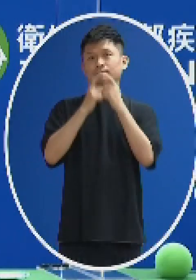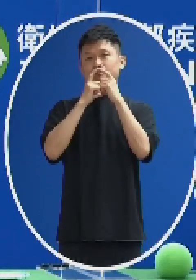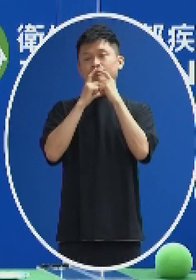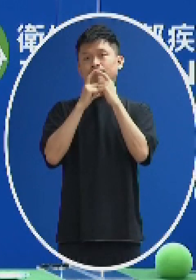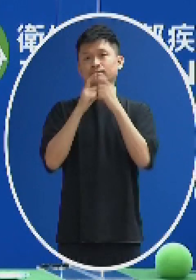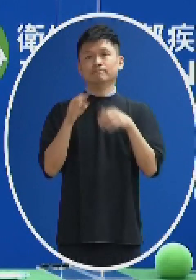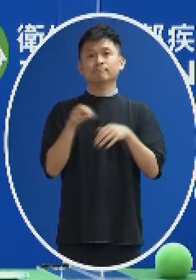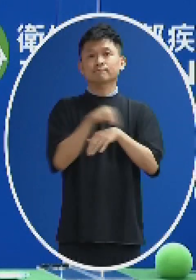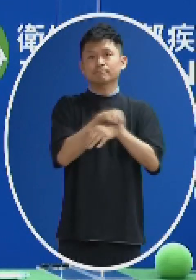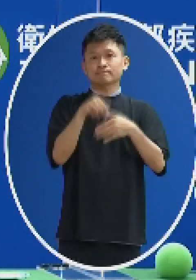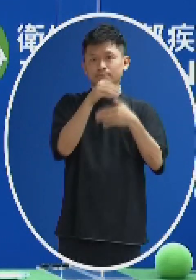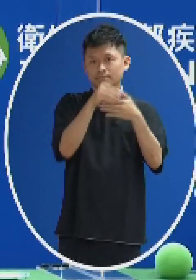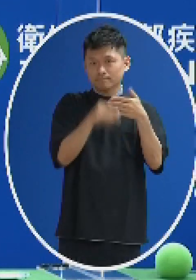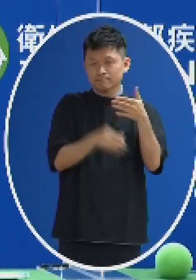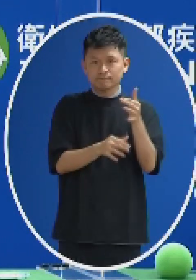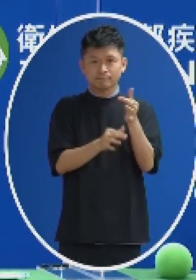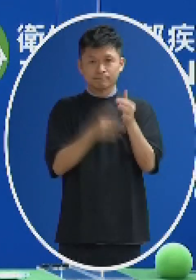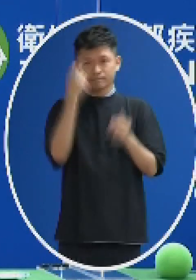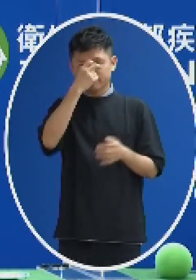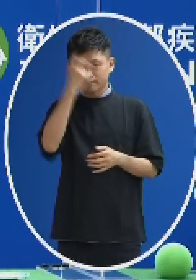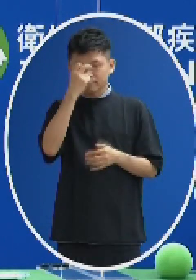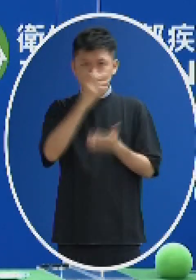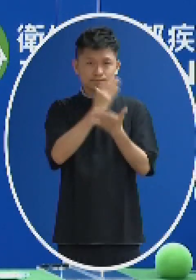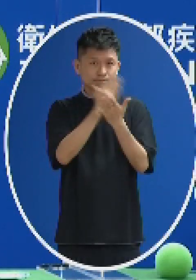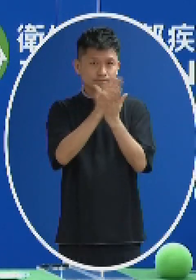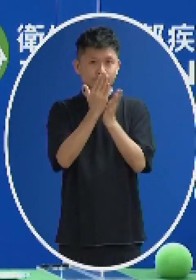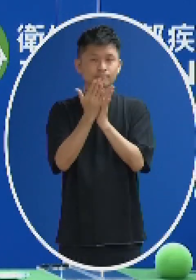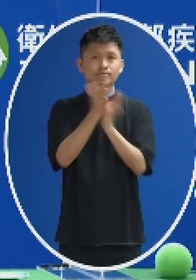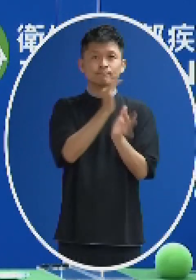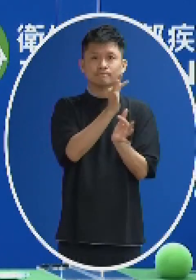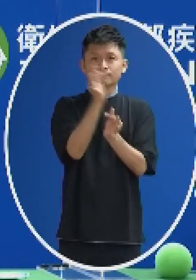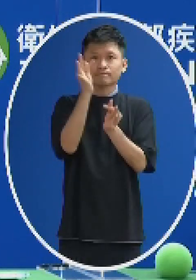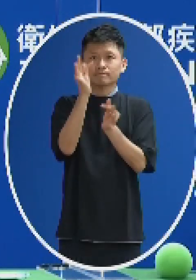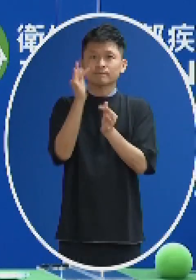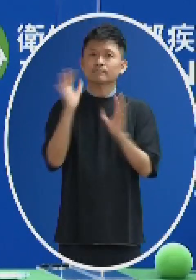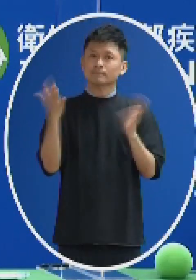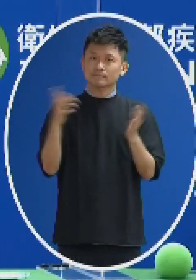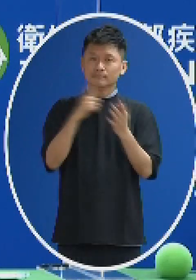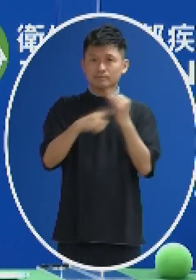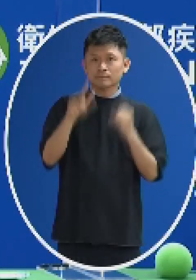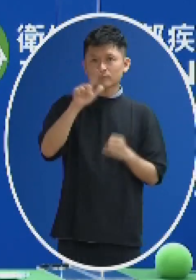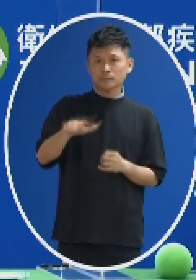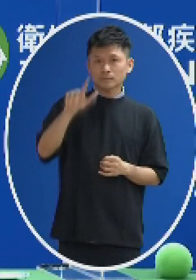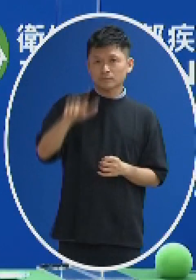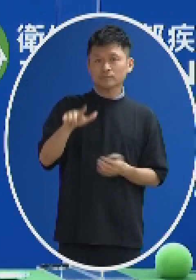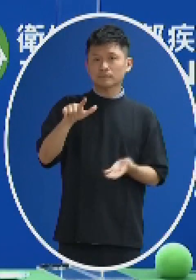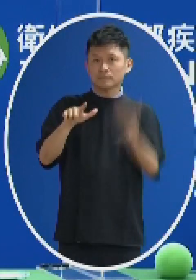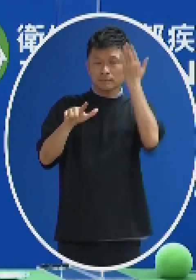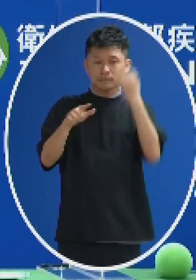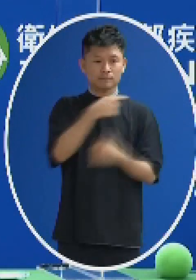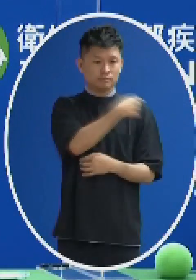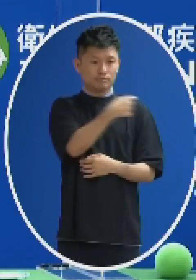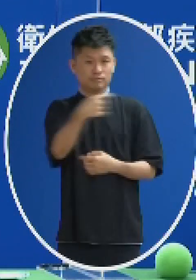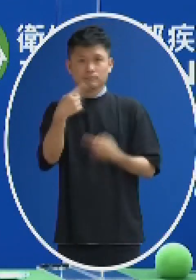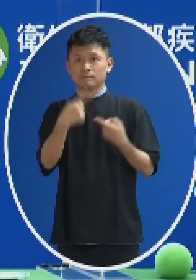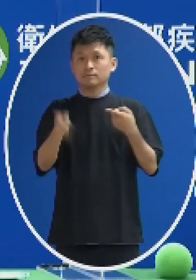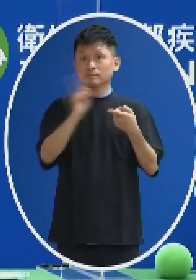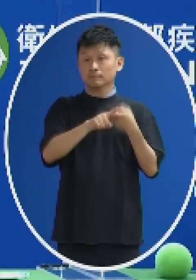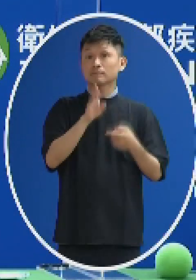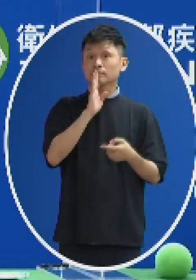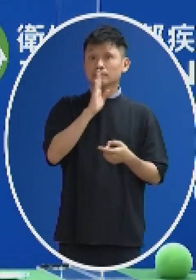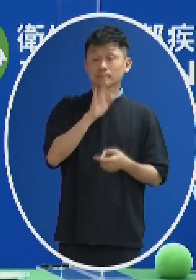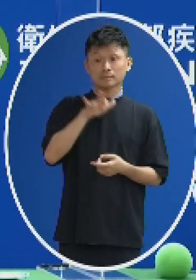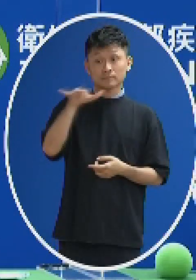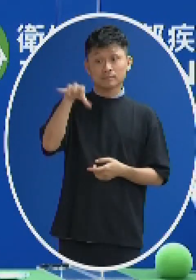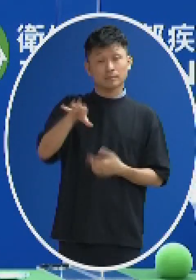措施都已经完整了，检验也了，大概有了6000多例吧，那都是阴性，那外站的管